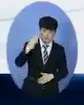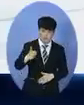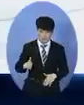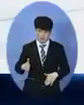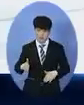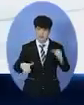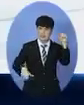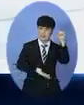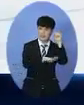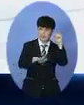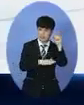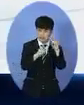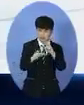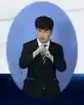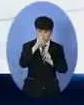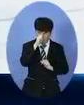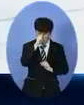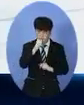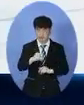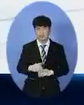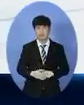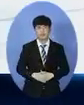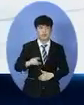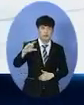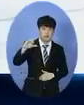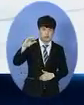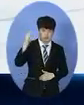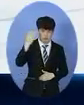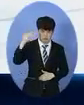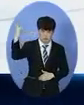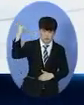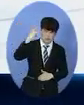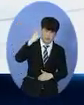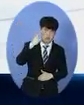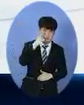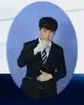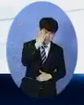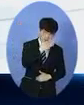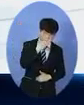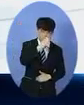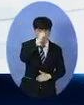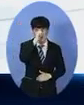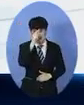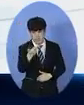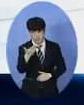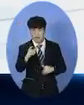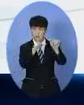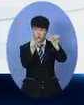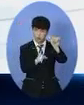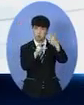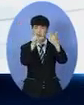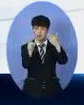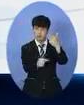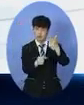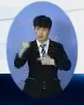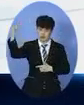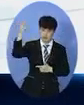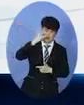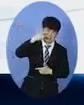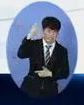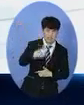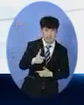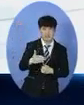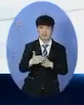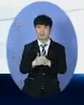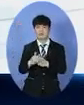이제 햇빛보다 그늘이 더 좋은 때가 됐습니다. 피부 노화인 주범 자외선 A는 한 해 중 이맘때인 5월과